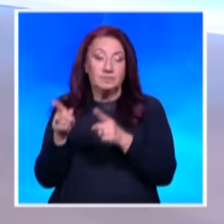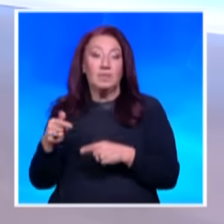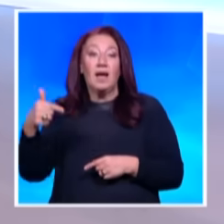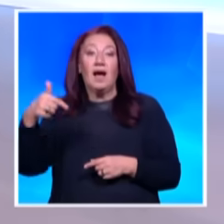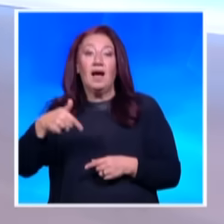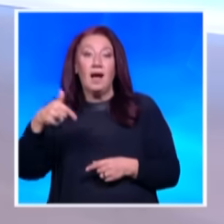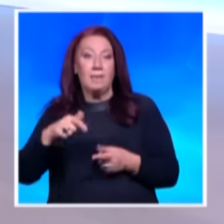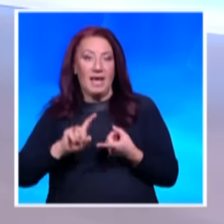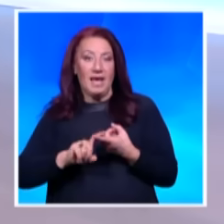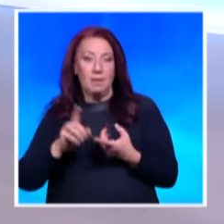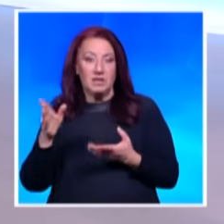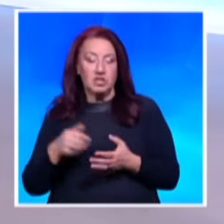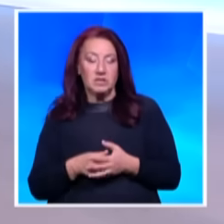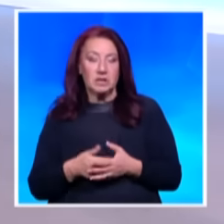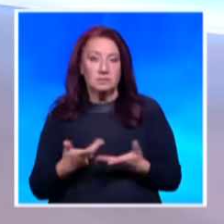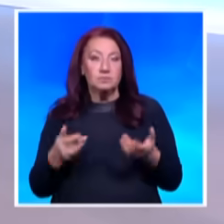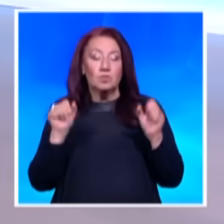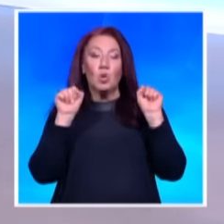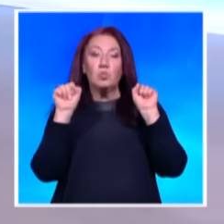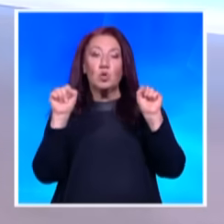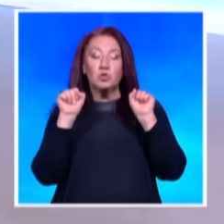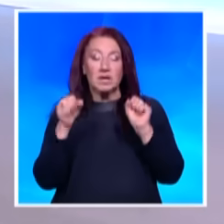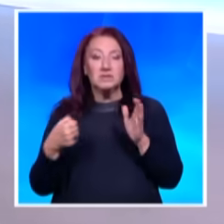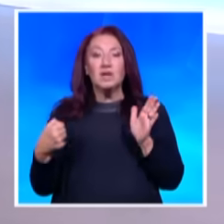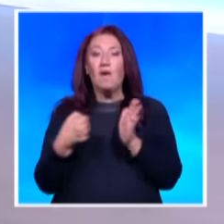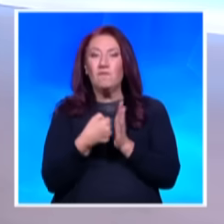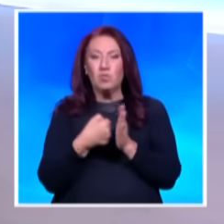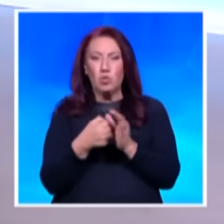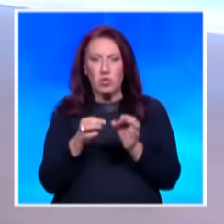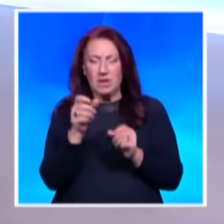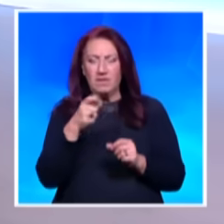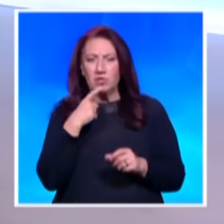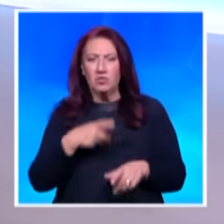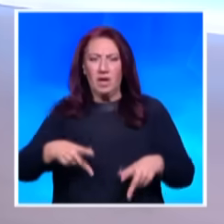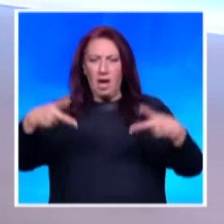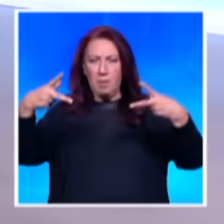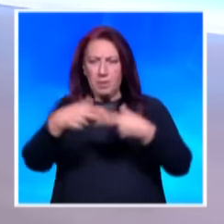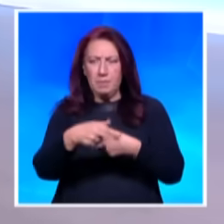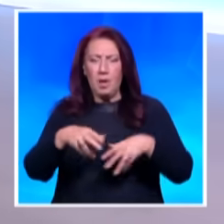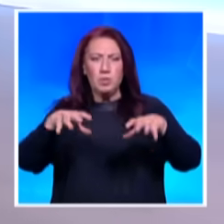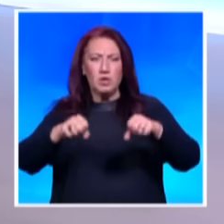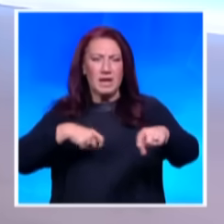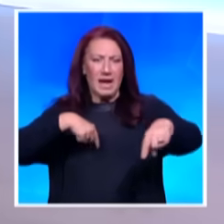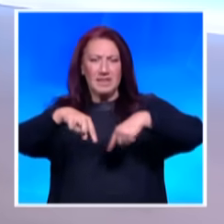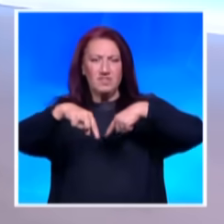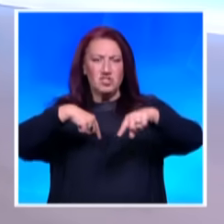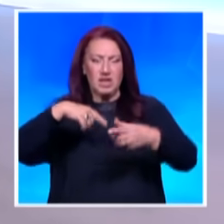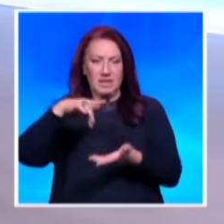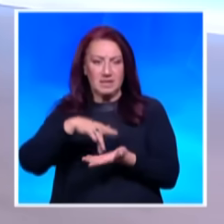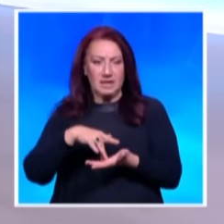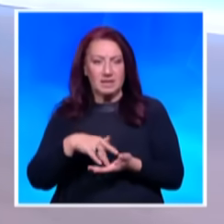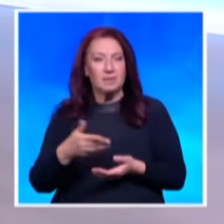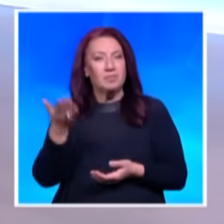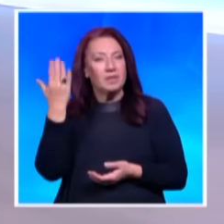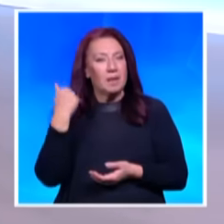Трябва да кажа, уважаеми зрители, протестите на футболните фенове блокираха движението в центъра на нашата столица. Виждате предварително планираните